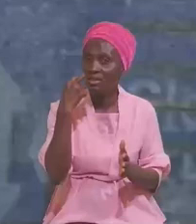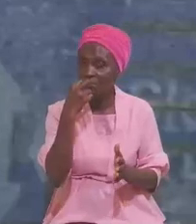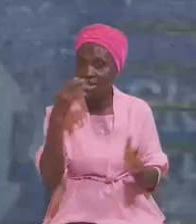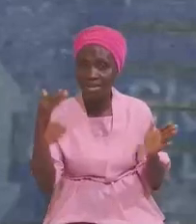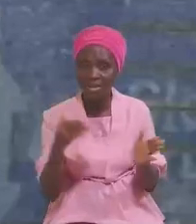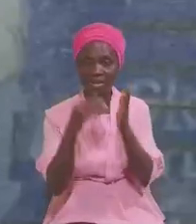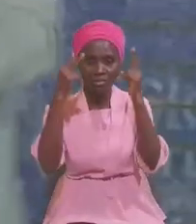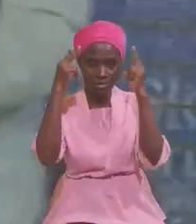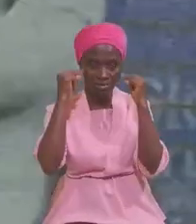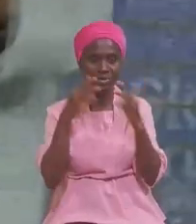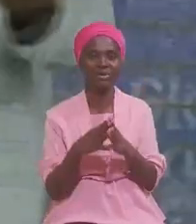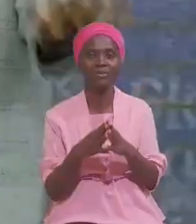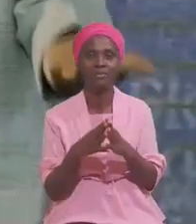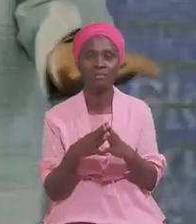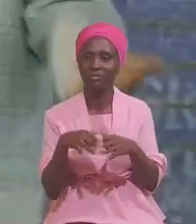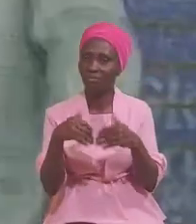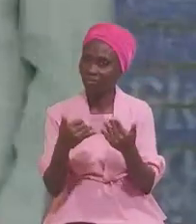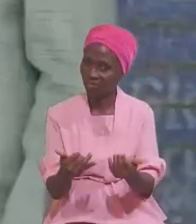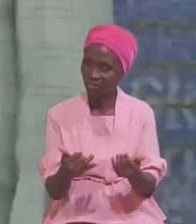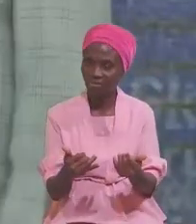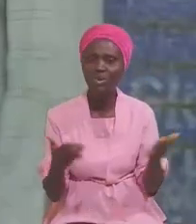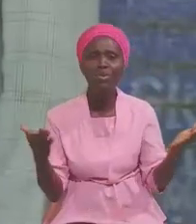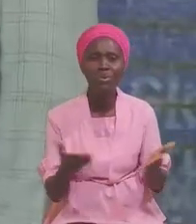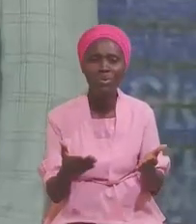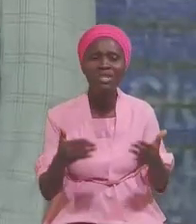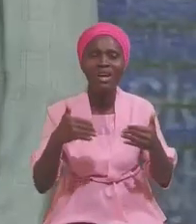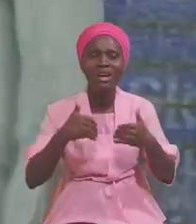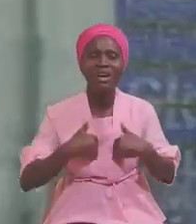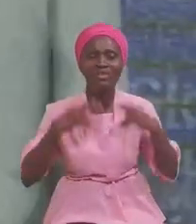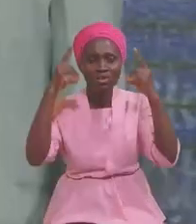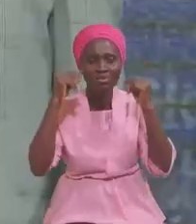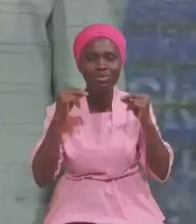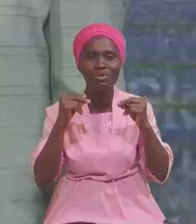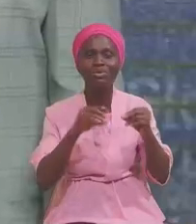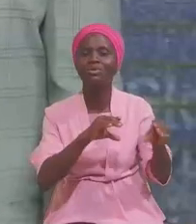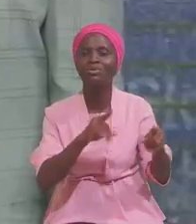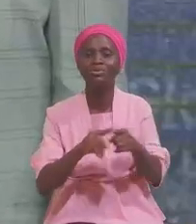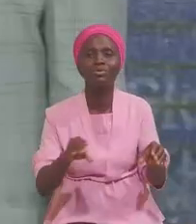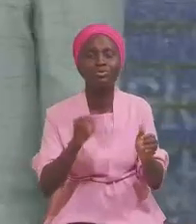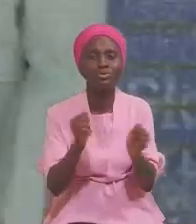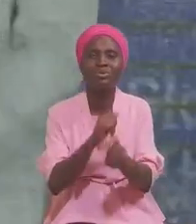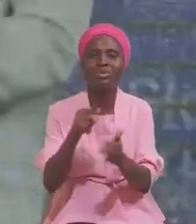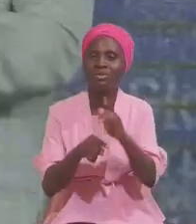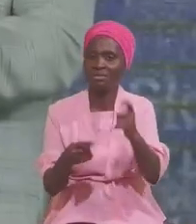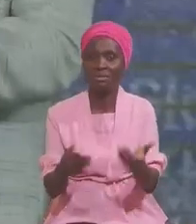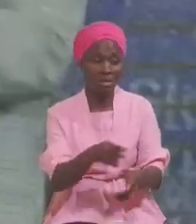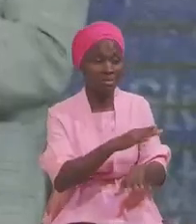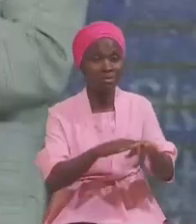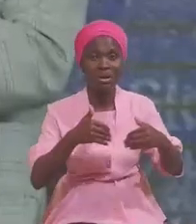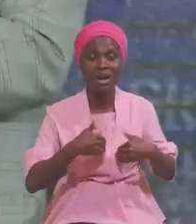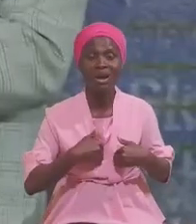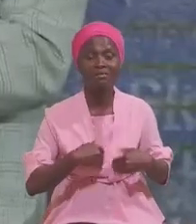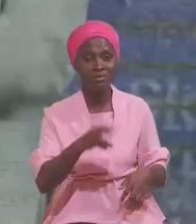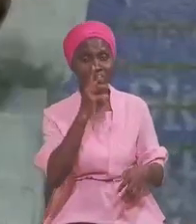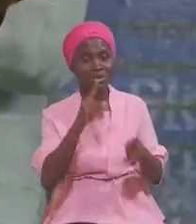et Moïse. Alors, qu'est-ce que Moïse a avec cette affaire? Vous n'avez pas d'eau à boire. Lui aussi n'a pas d'eau à boire. Tout